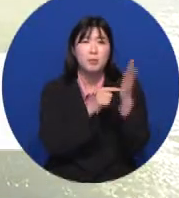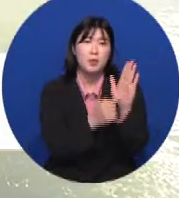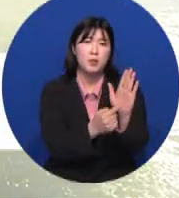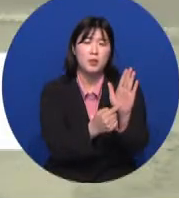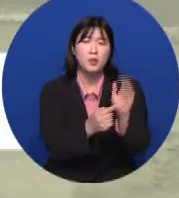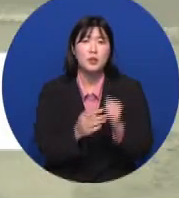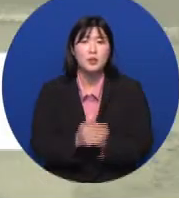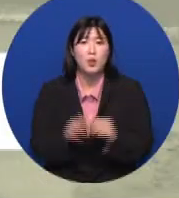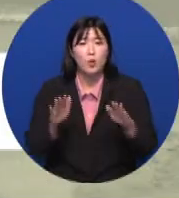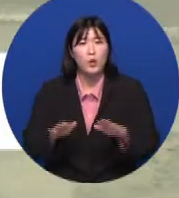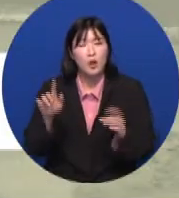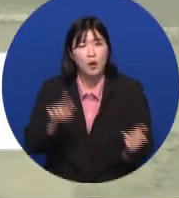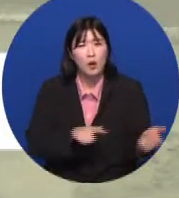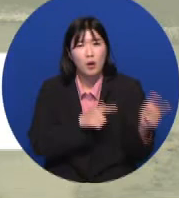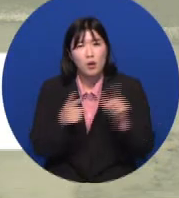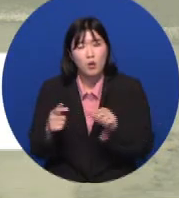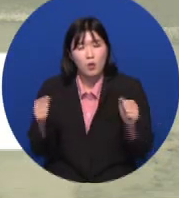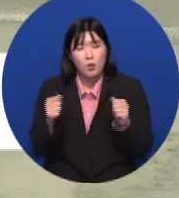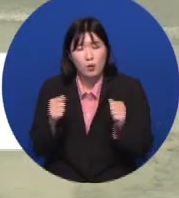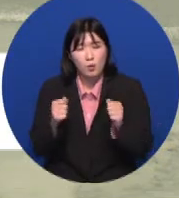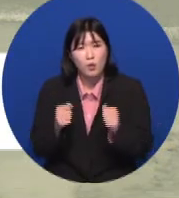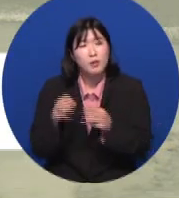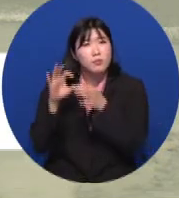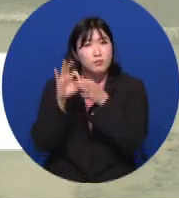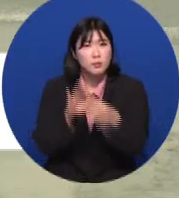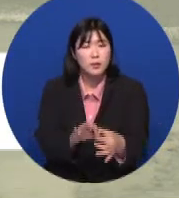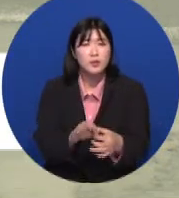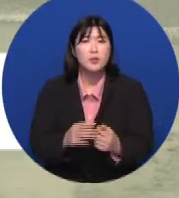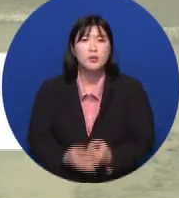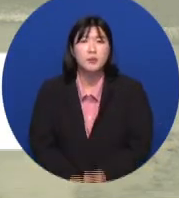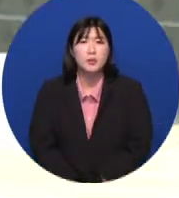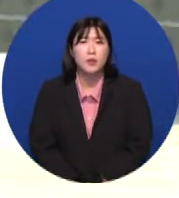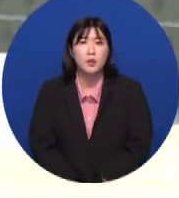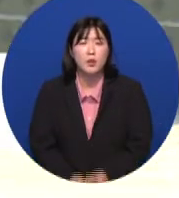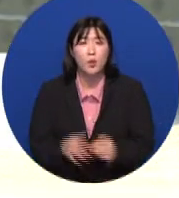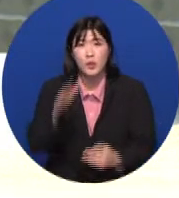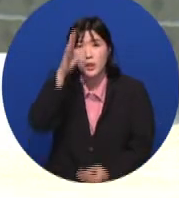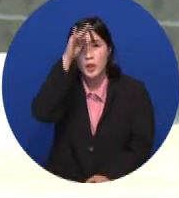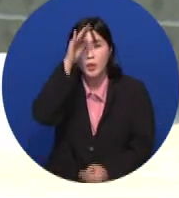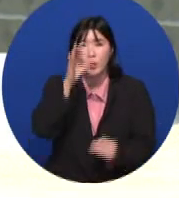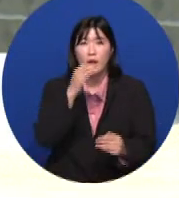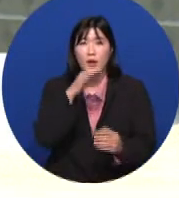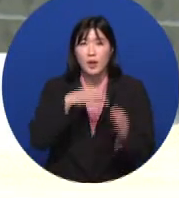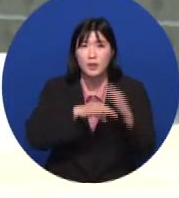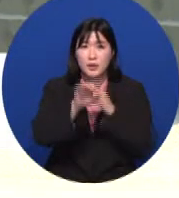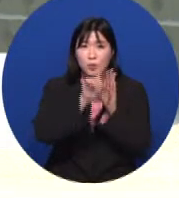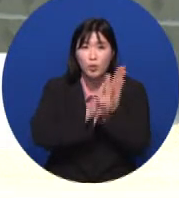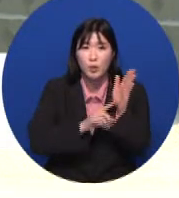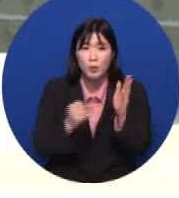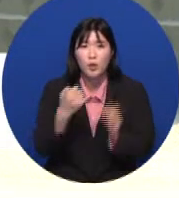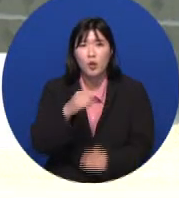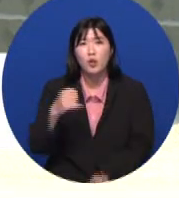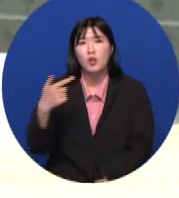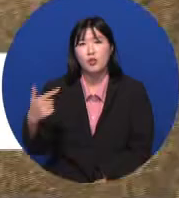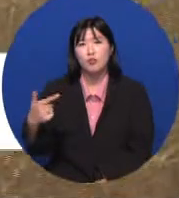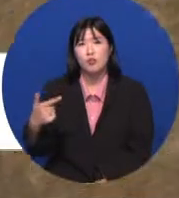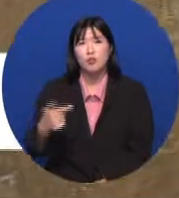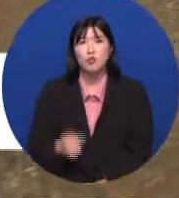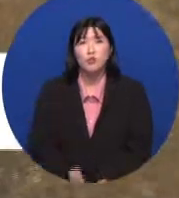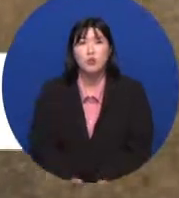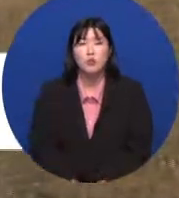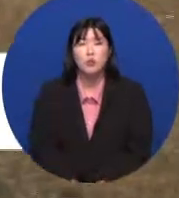오늘 하루 강추위가 이어졌습니다 오늘 계룡 의 아침 기운이 영화 6.3 도 까지 떨어진 가운데